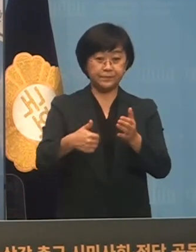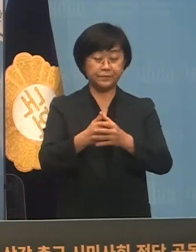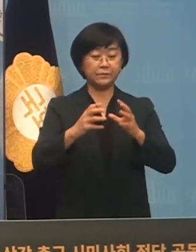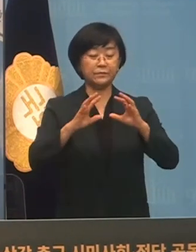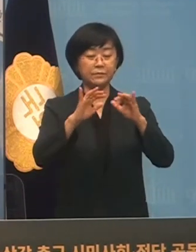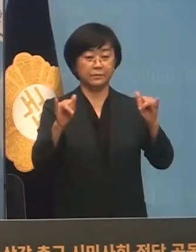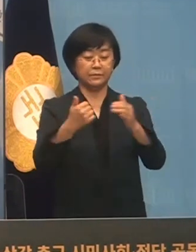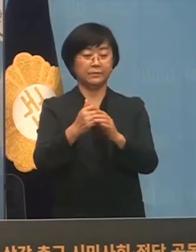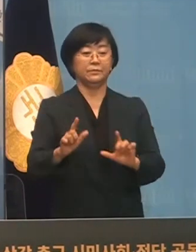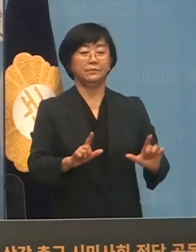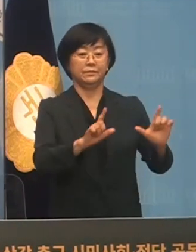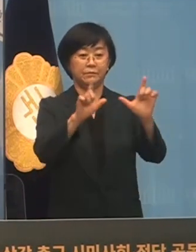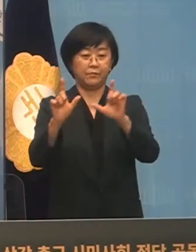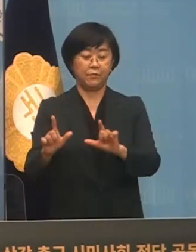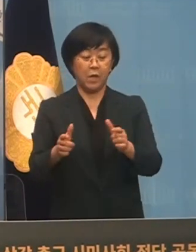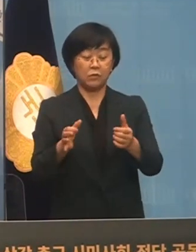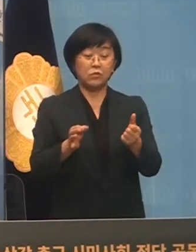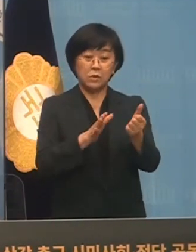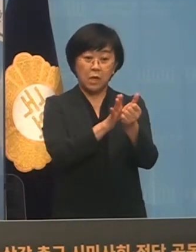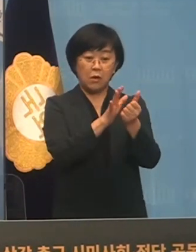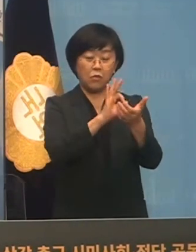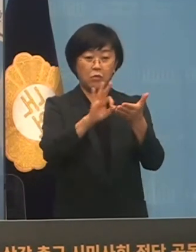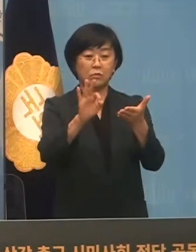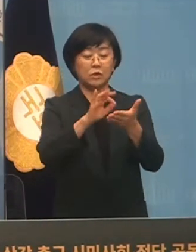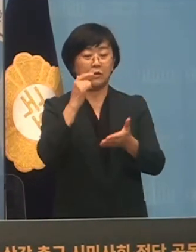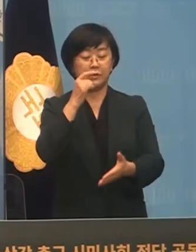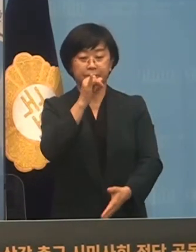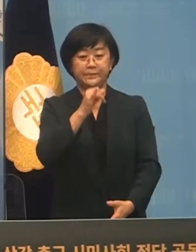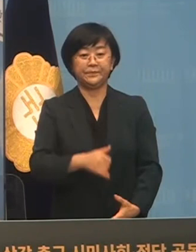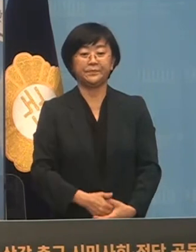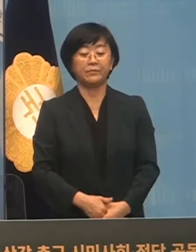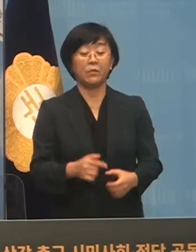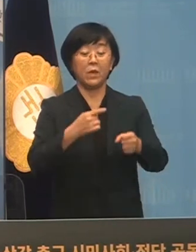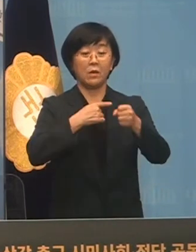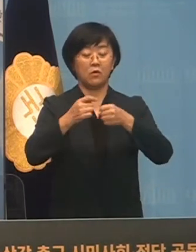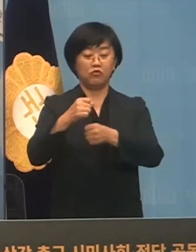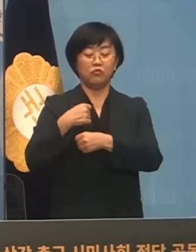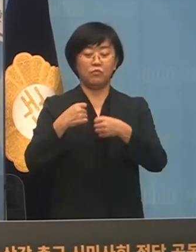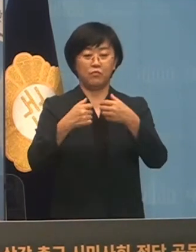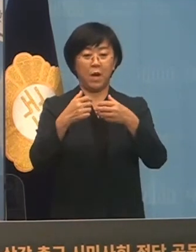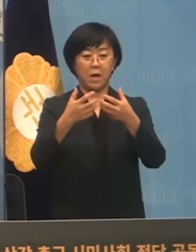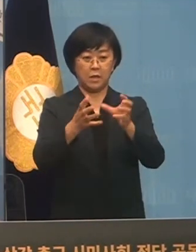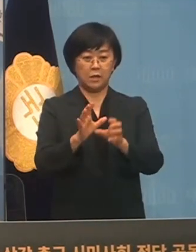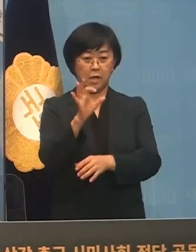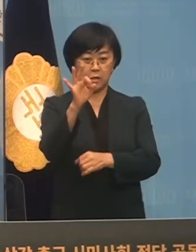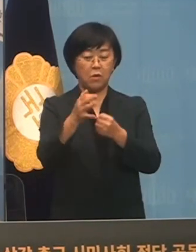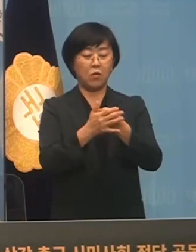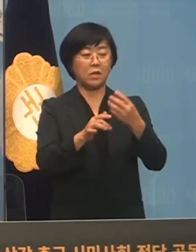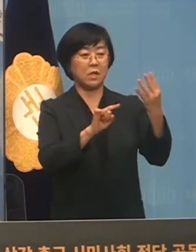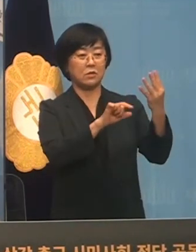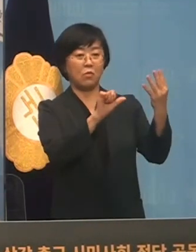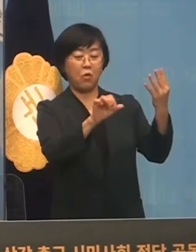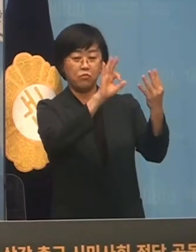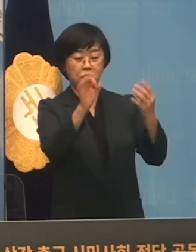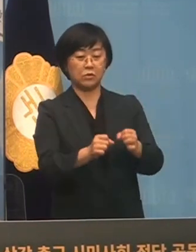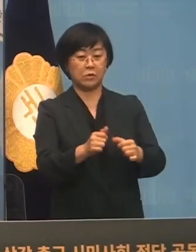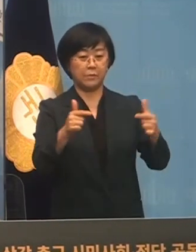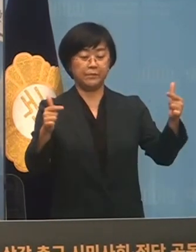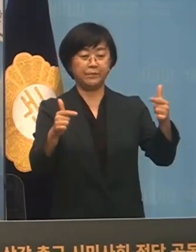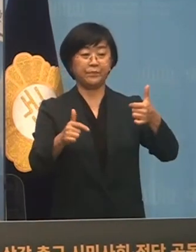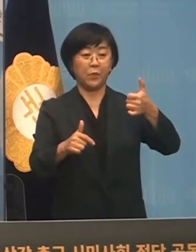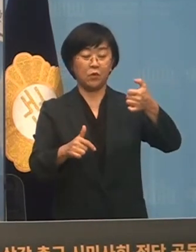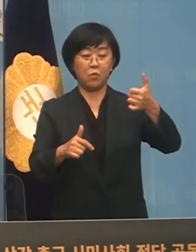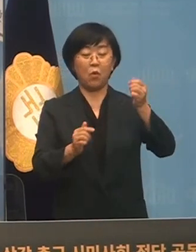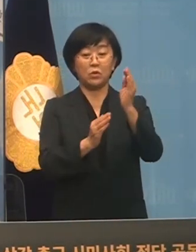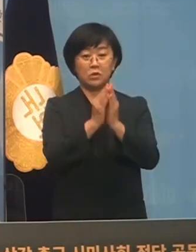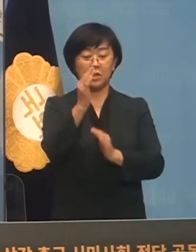민생예산도 적재적소에 쓰이지 못하고 있습니다. 내년 국방예산은 올해 대비 4.5% 증가한